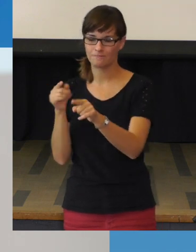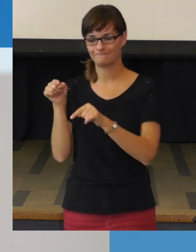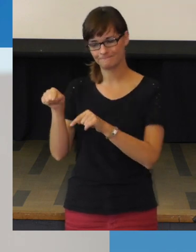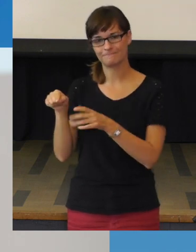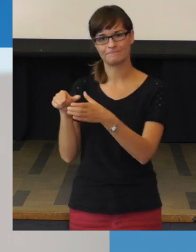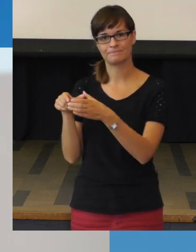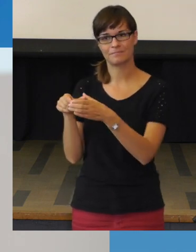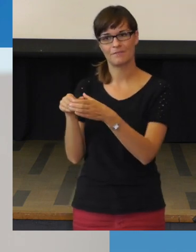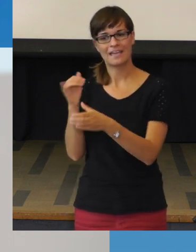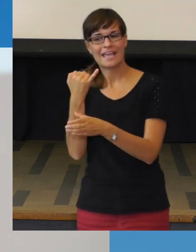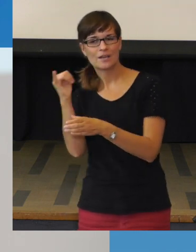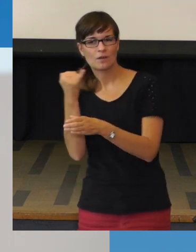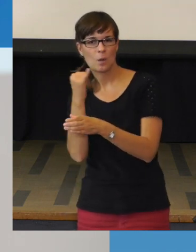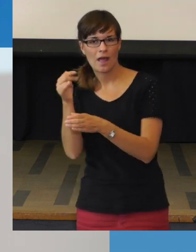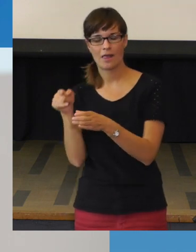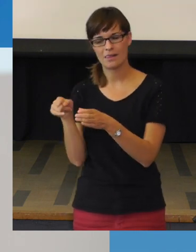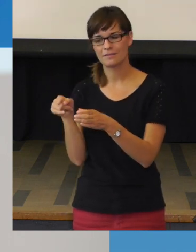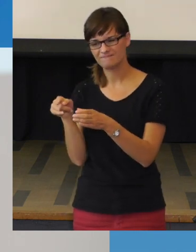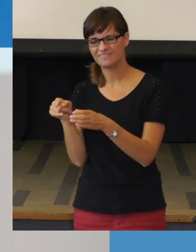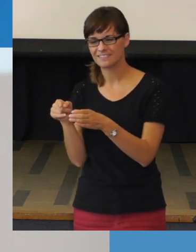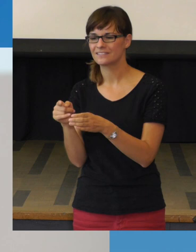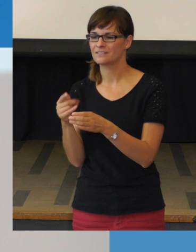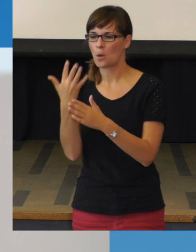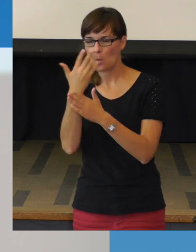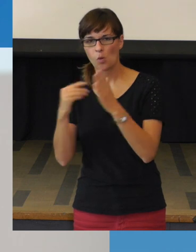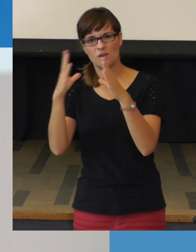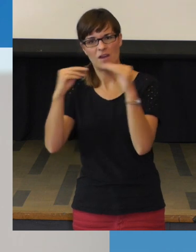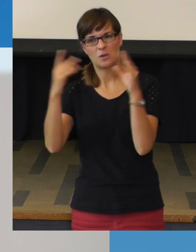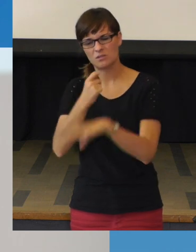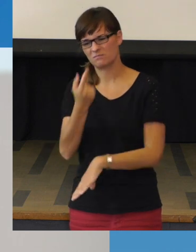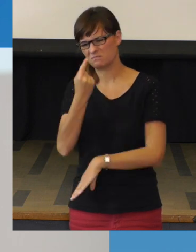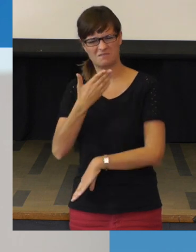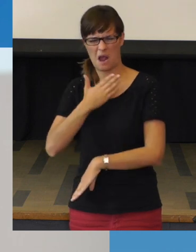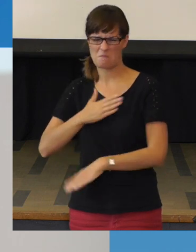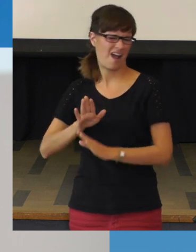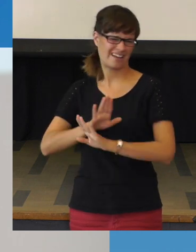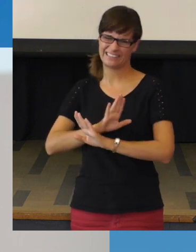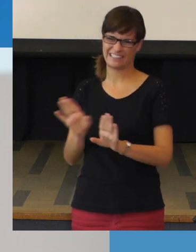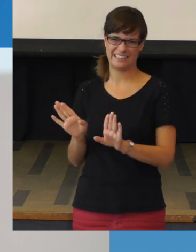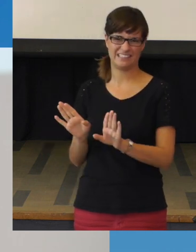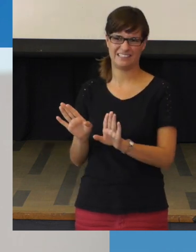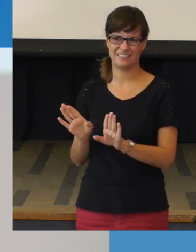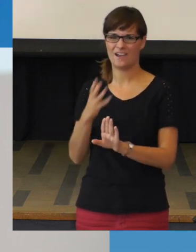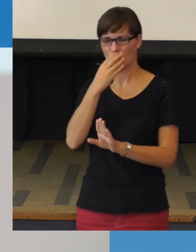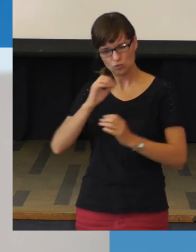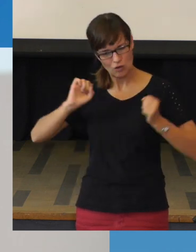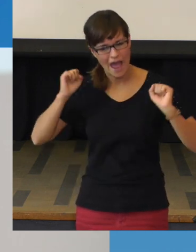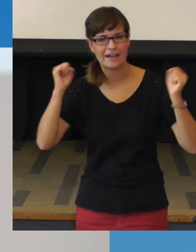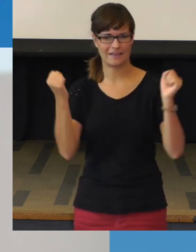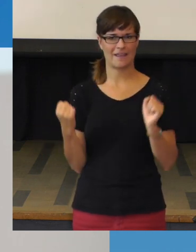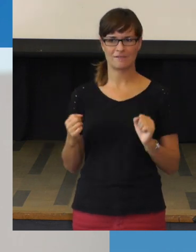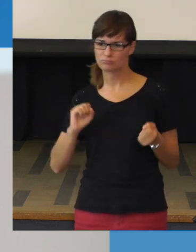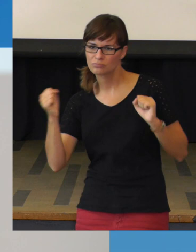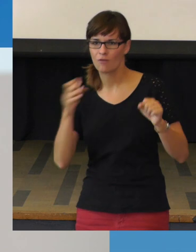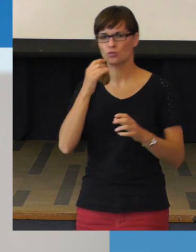die individuell sagen, naja, die blutverdünnende Therapie möchte ich nicht unbedingt einnehmen, weil ich noch völlig aktiv im Leben stehe,